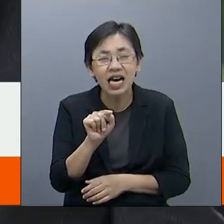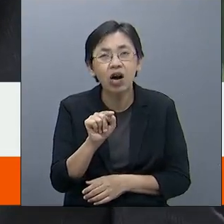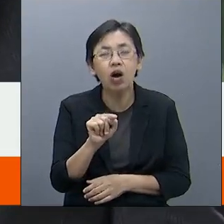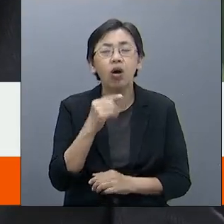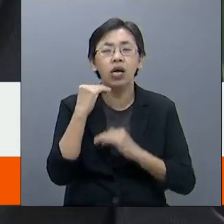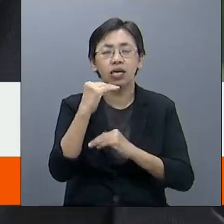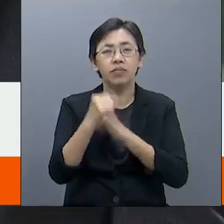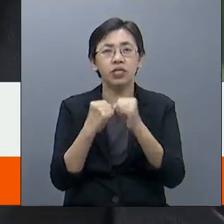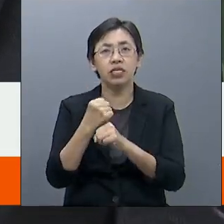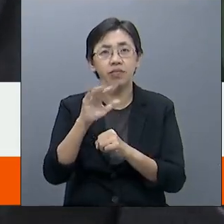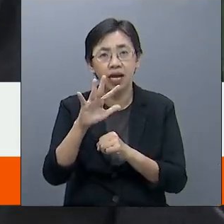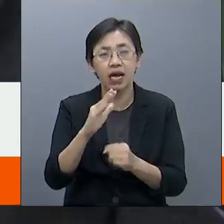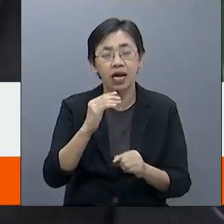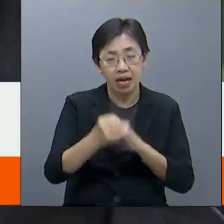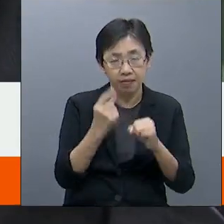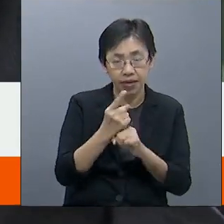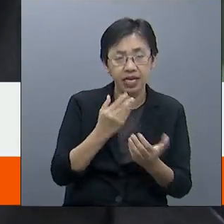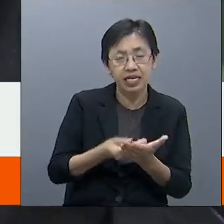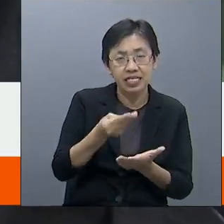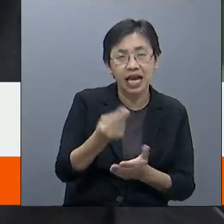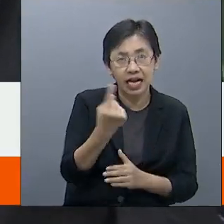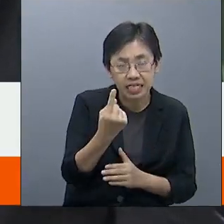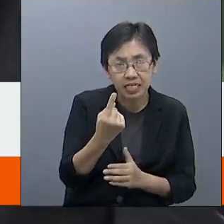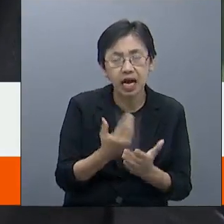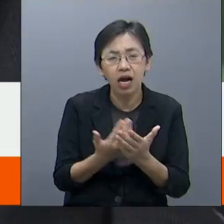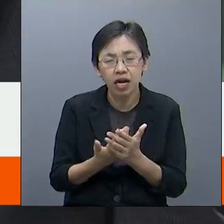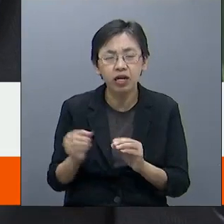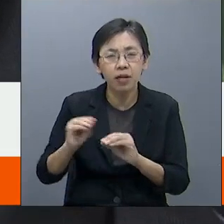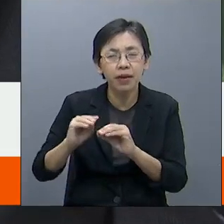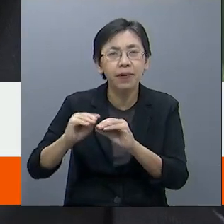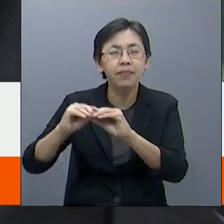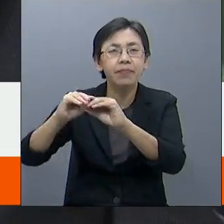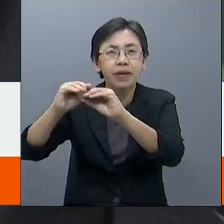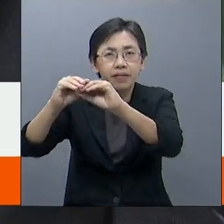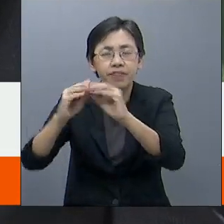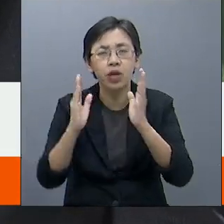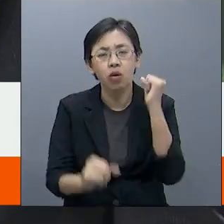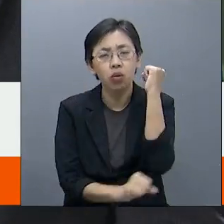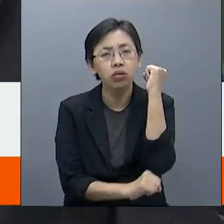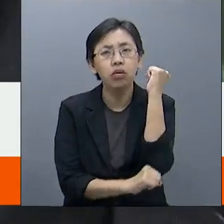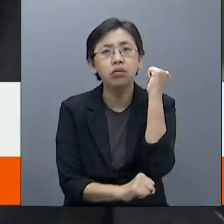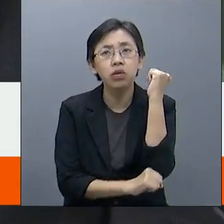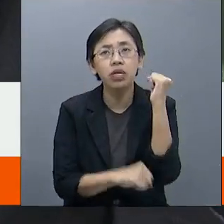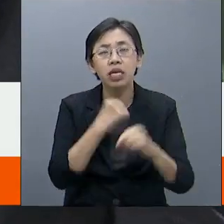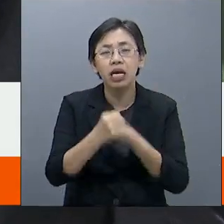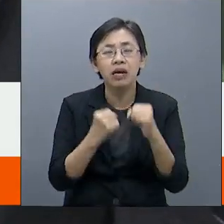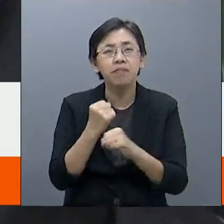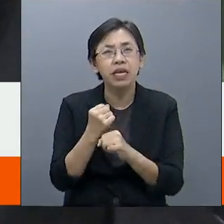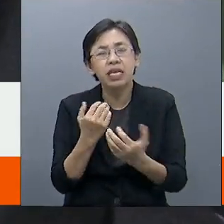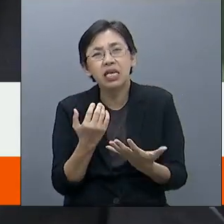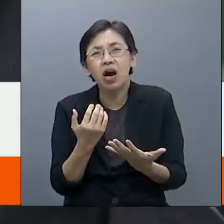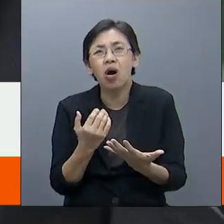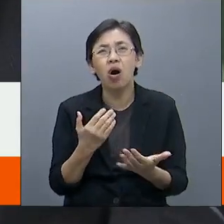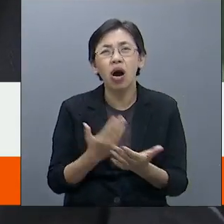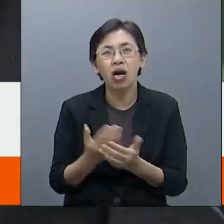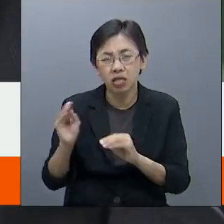ปีนะปีจ่ายปีละครั้งแล้วก็ค่อยๆขยับขึ้นแล้วก็พบว่ามันสำหรับคนที่ยากจนนะครับปีหลังๆนี่คิดดูว่างวดต้อง